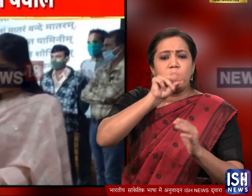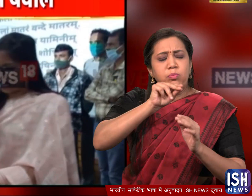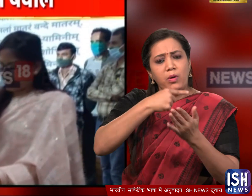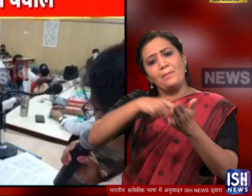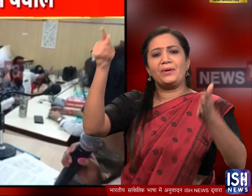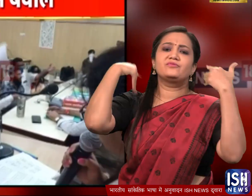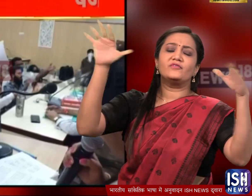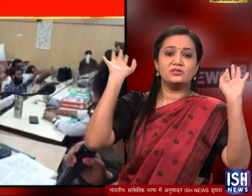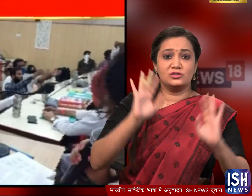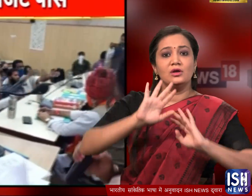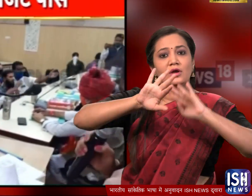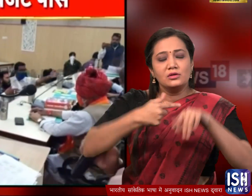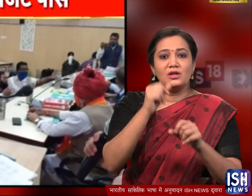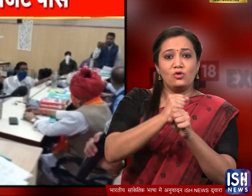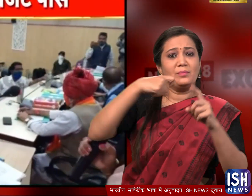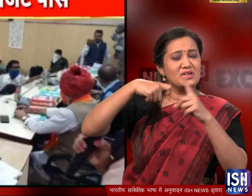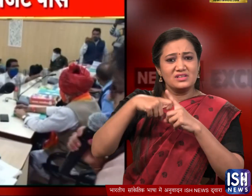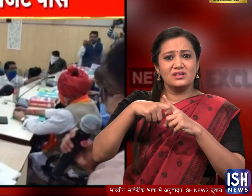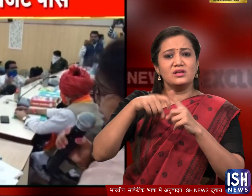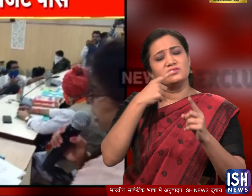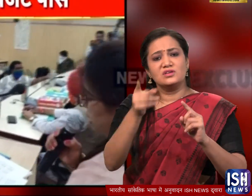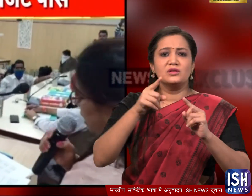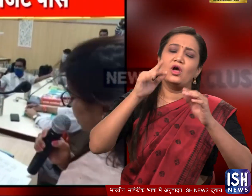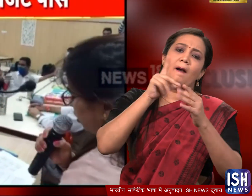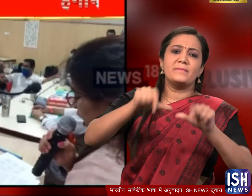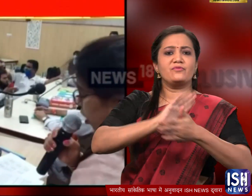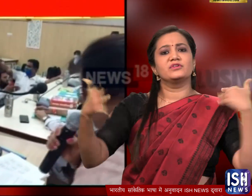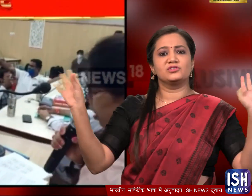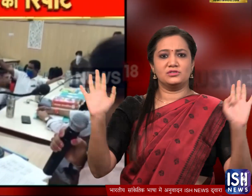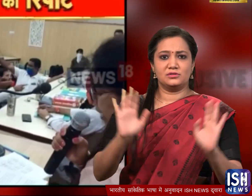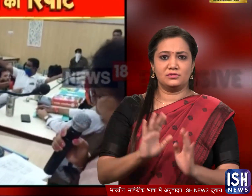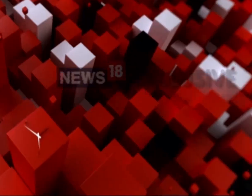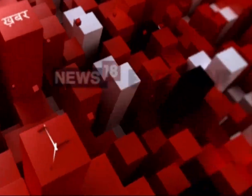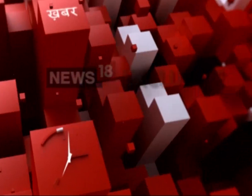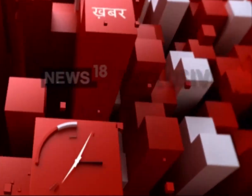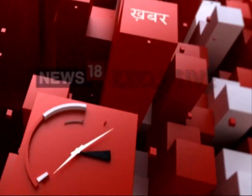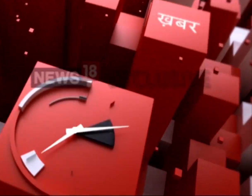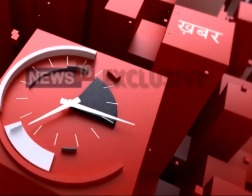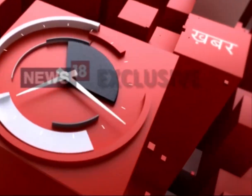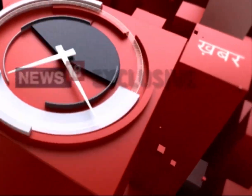बजट को पढ़ा और उसे पास करा लिया, जिसके बाद गुलाब चंद कटारिया के इशारे पर बैठक खत्म हो गई।